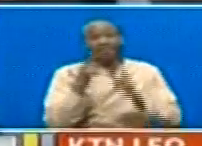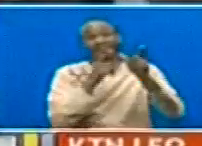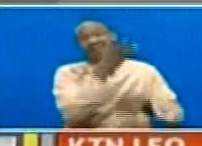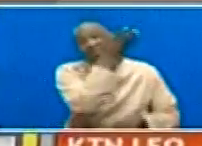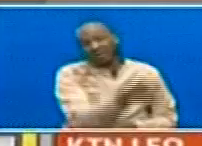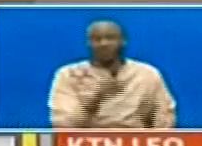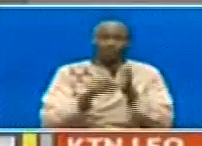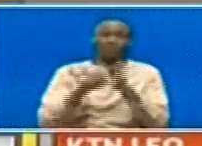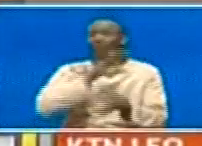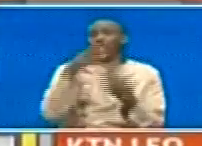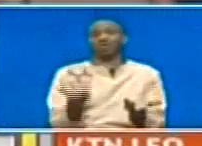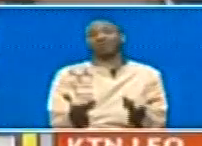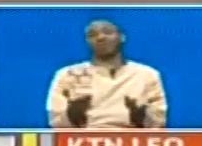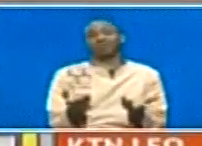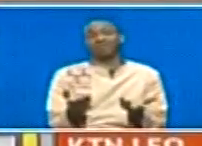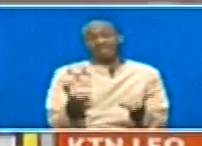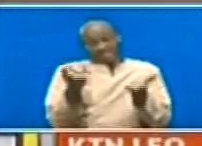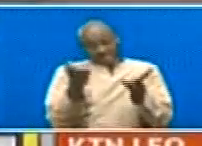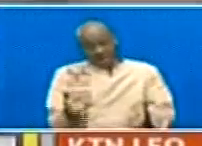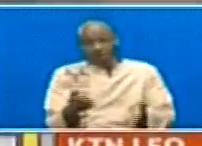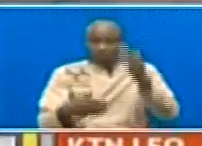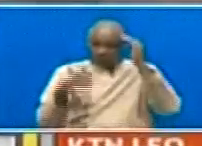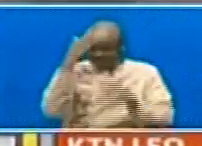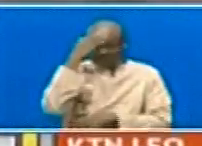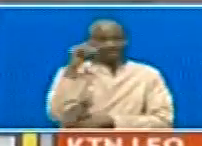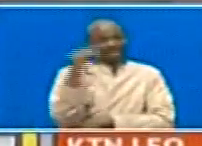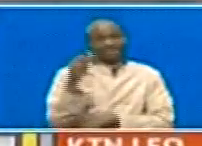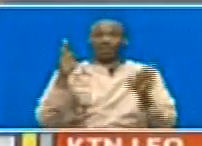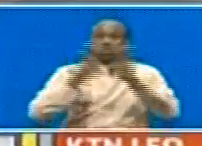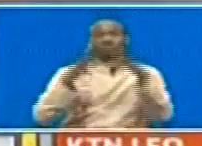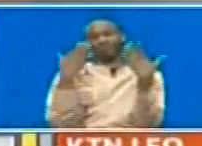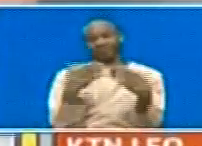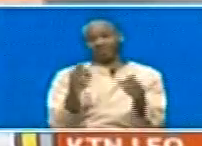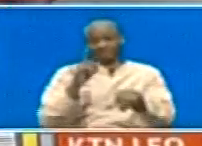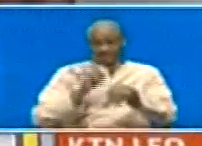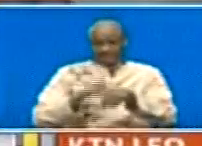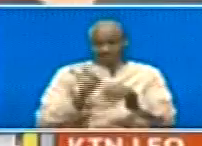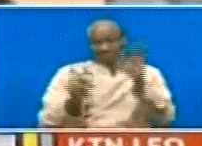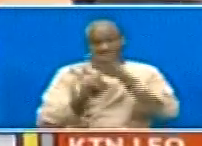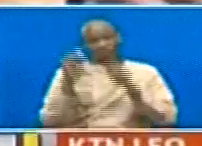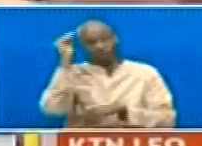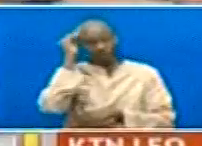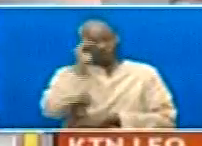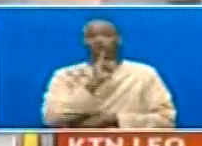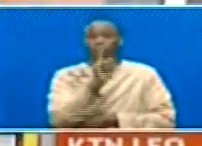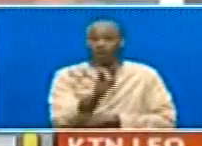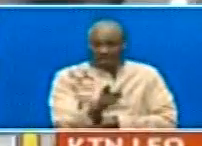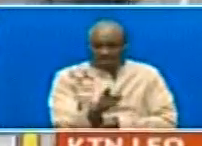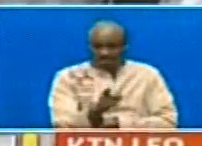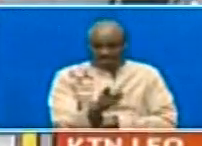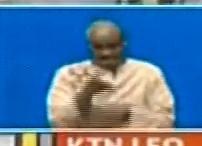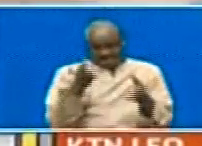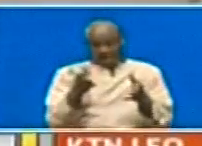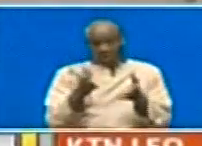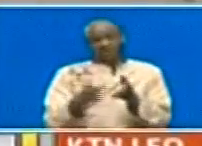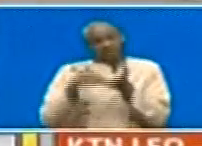Unataka namna gani? Sasa Chuo Kikuu cha Garissa kimesalia kufungwa tangu agizo la Wizara ya Elimu jana. Kwa mwanafunzi kama